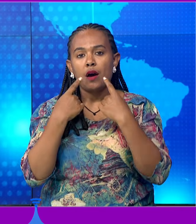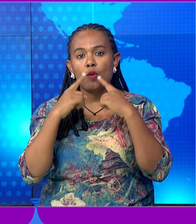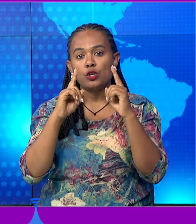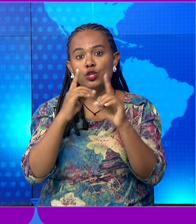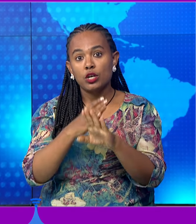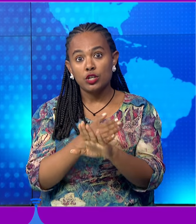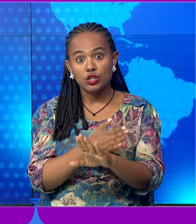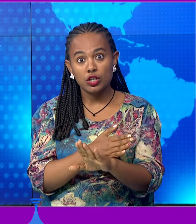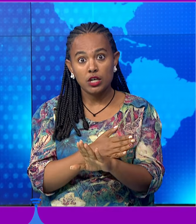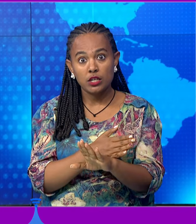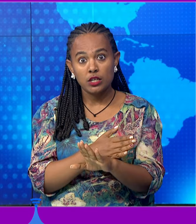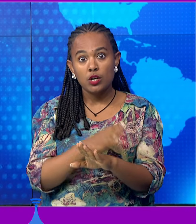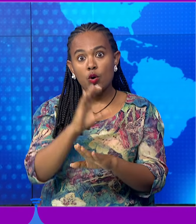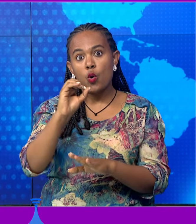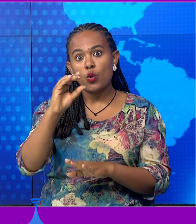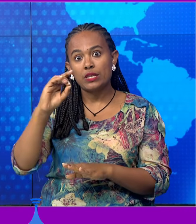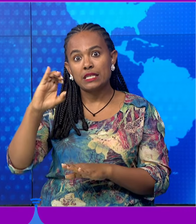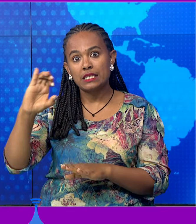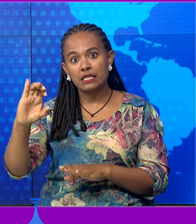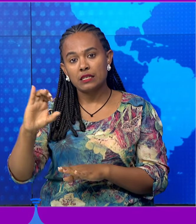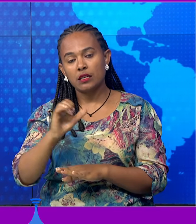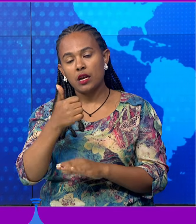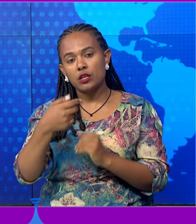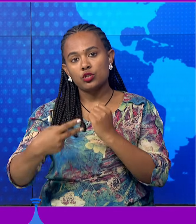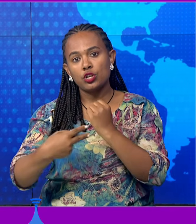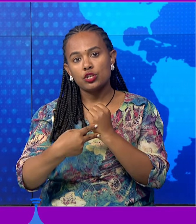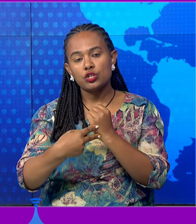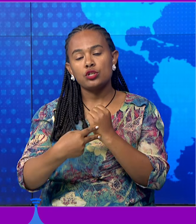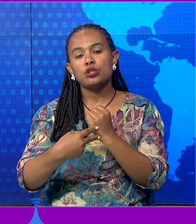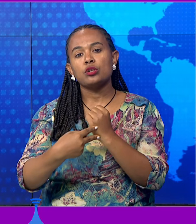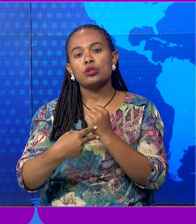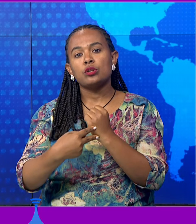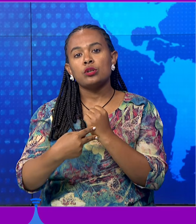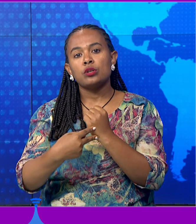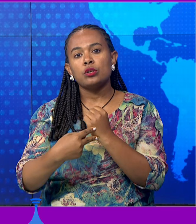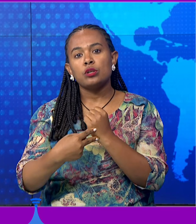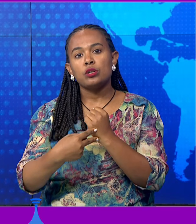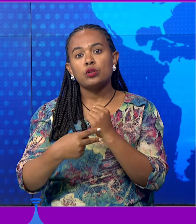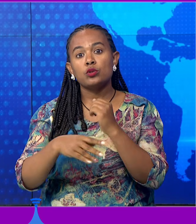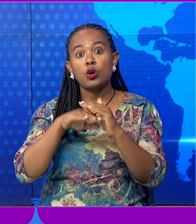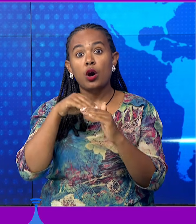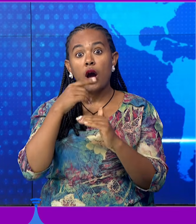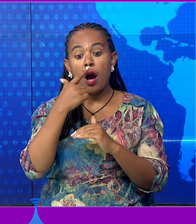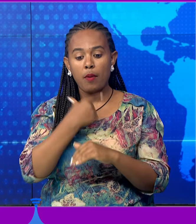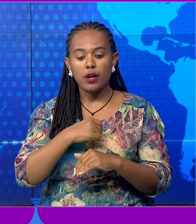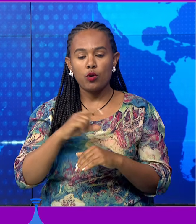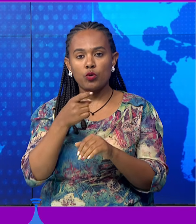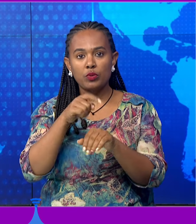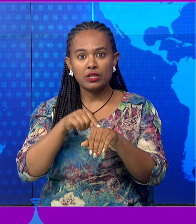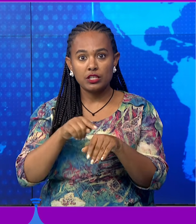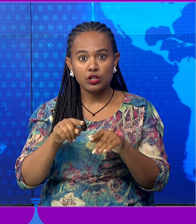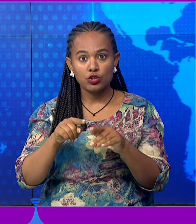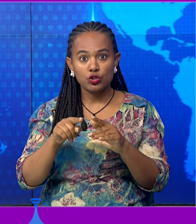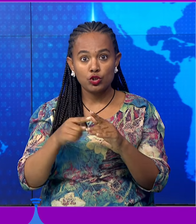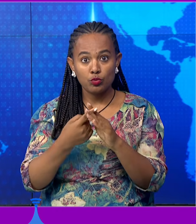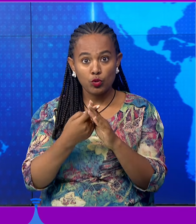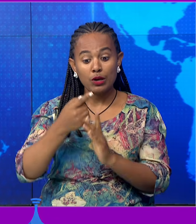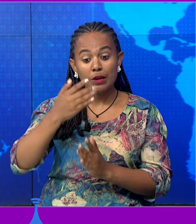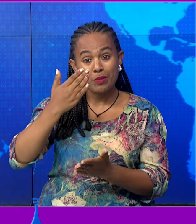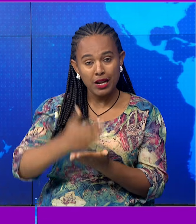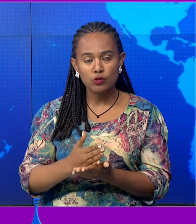አሻሽለን ኦዲሲ አዘር ዲዩቲስ ኤንድ ቻርጅስ አፖን አክሴሽን ወይም አባል ከሆንበት ጊዜ ጀምሮ እንደምናስቀር